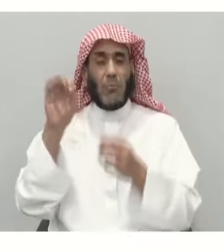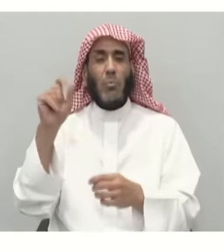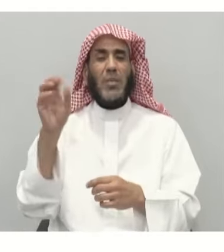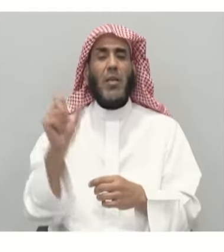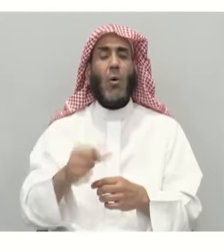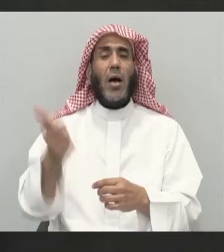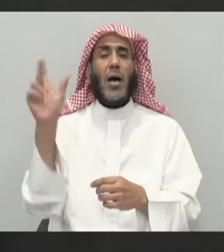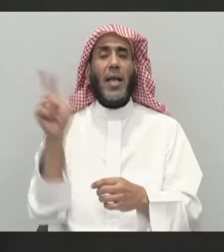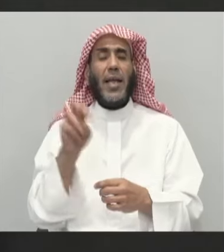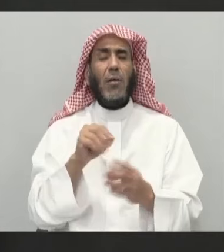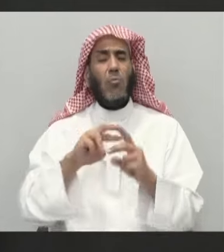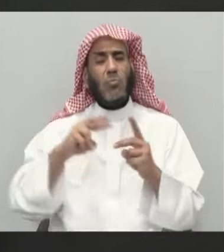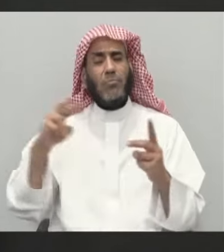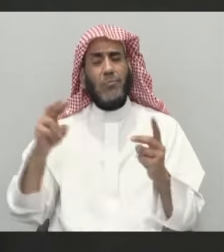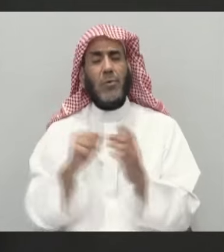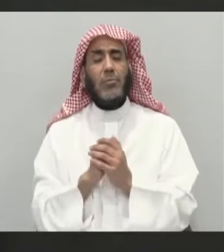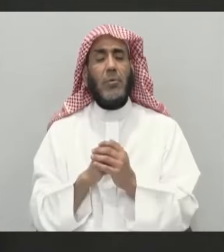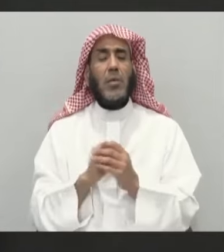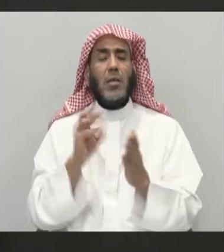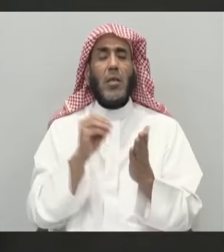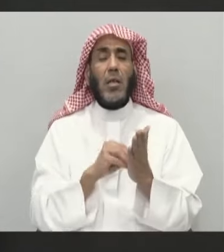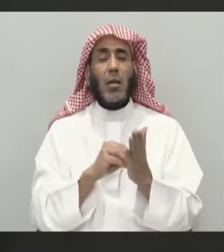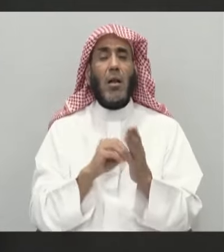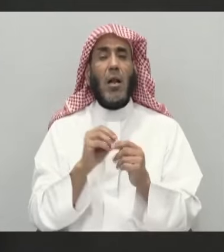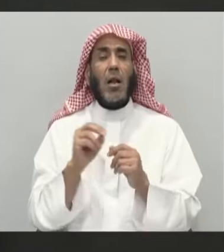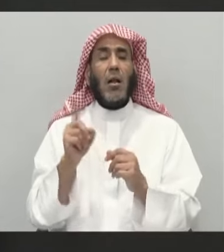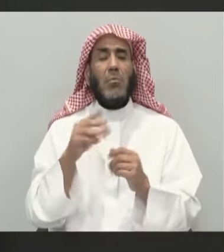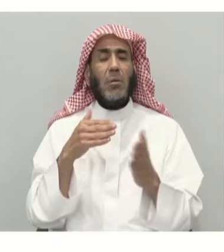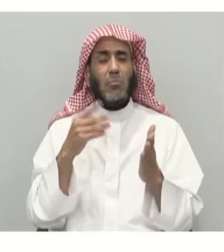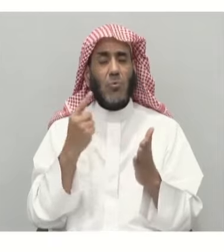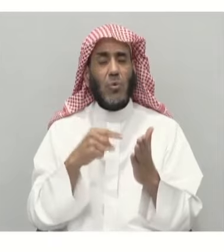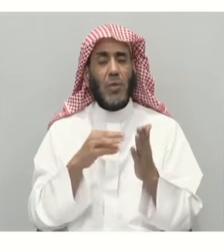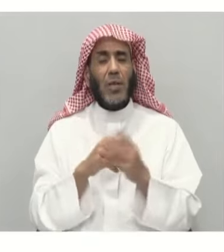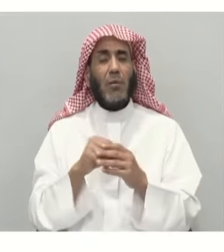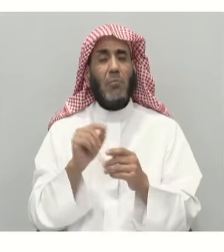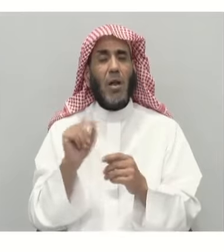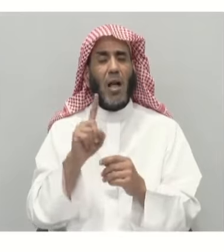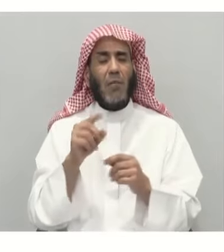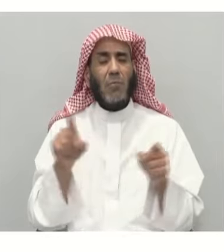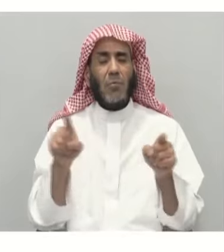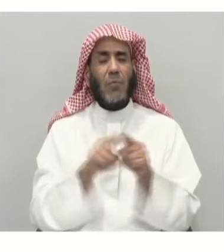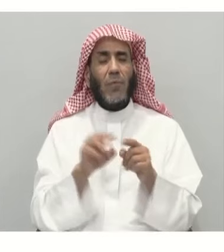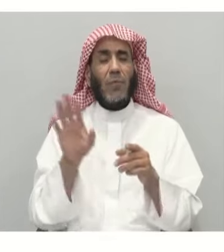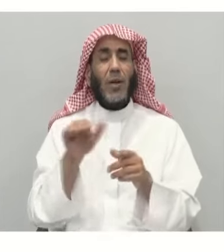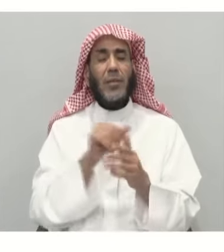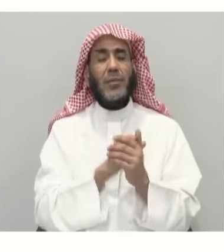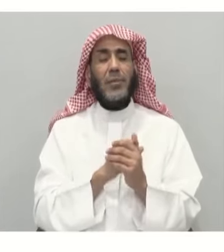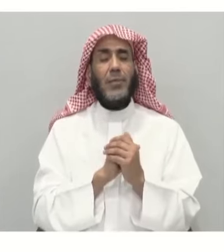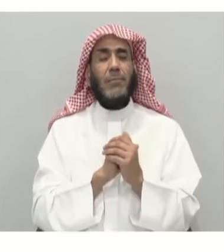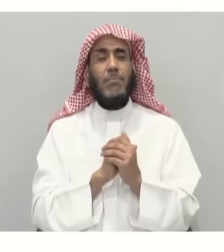بياننا في تعليقنا هنا يقول ضع الهمزه المتوسطه على الحرف المناسب في الفراغات